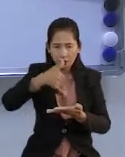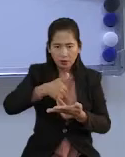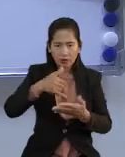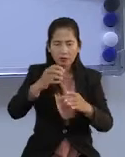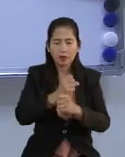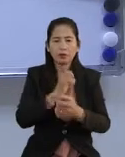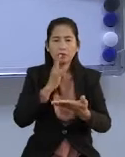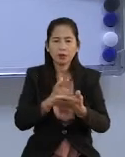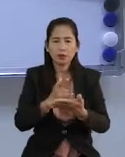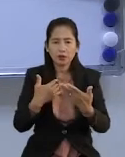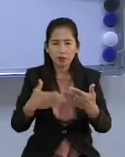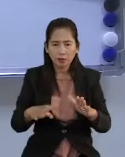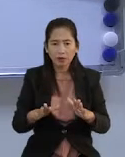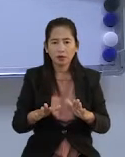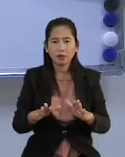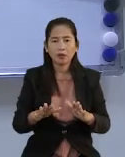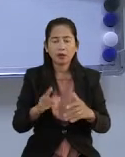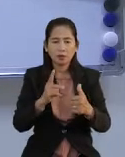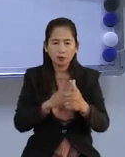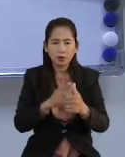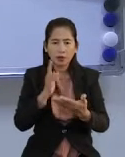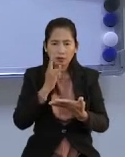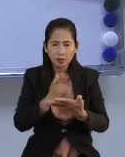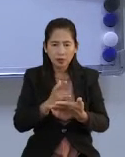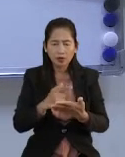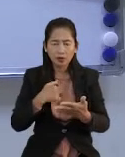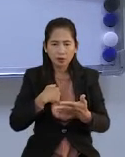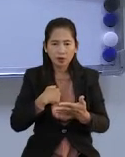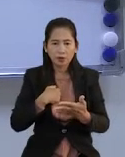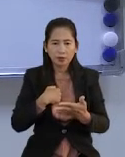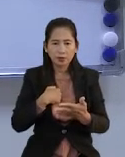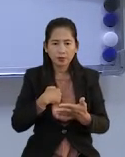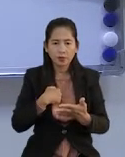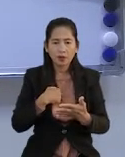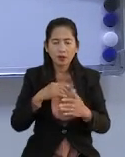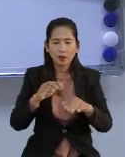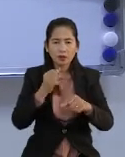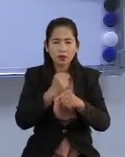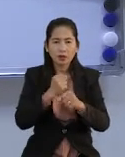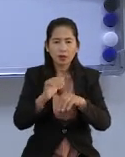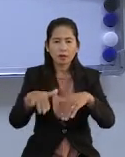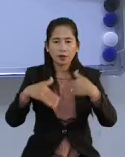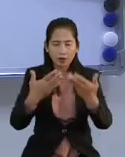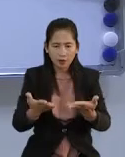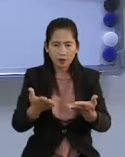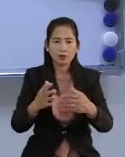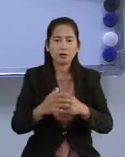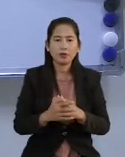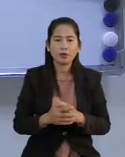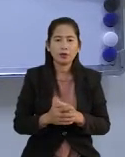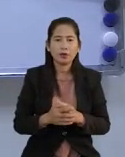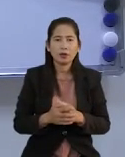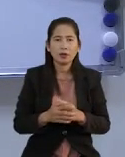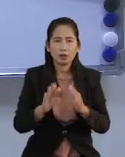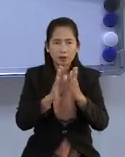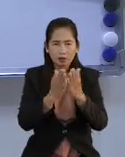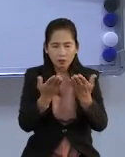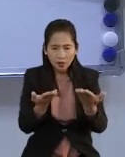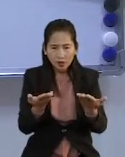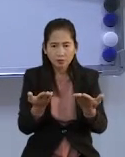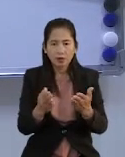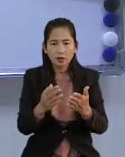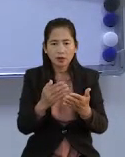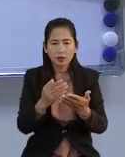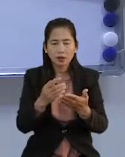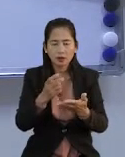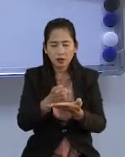cậu bàn bánh chọc đá hai môn nâng bánh chọc nẹ cừu nâng bắt đọc cái cà phê chun côn tình ọc này xong ba siêu phơ